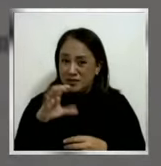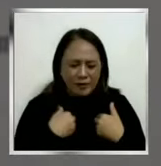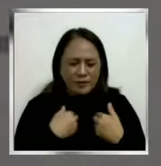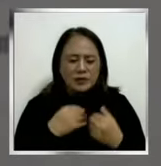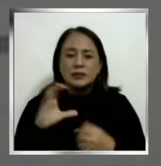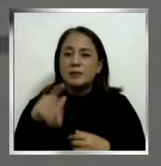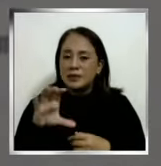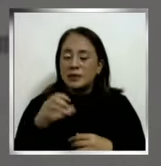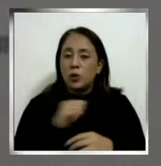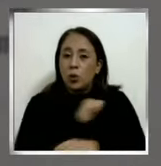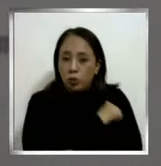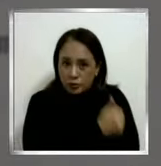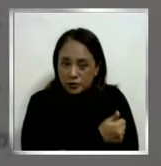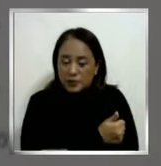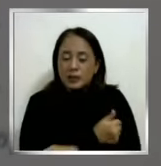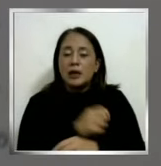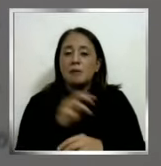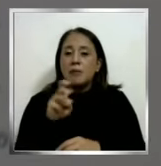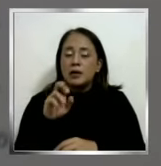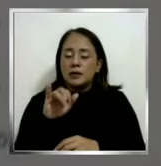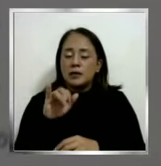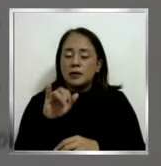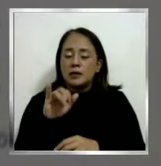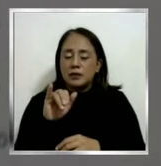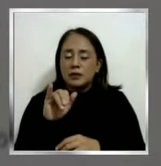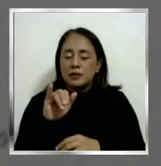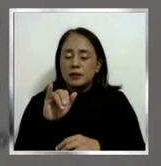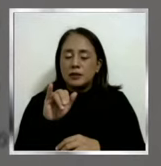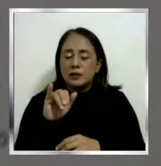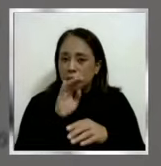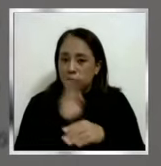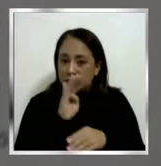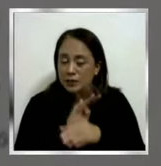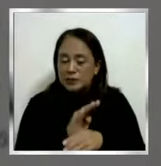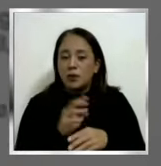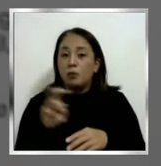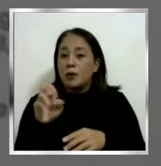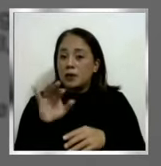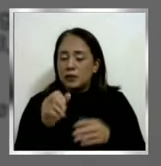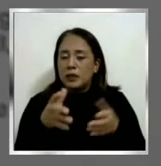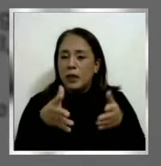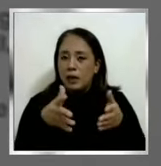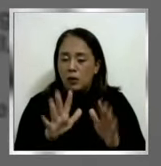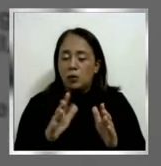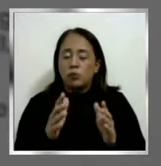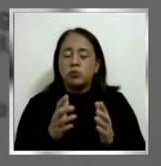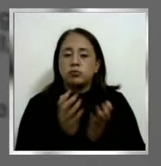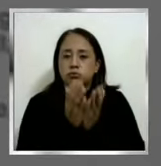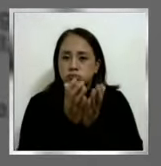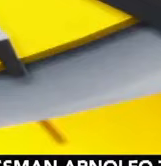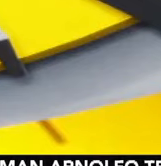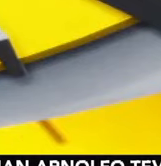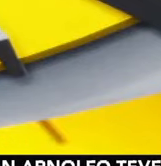mula sa Maritime Industry Authority o Marina para makapaglayag ang isang sasakyang pandagat.